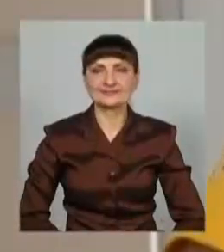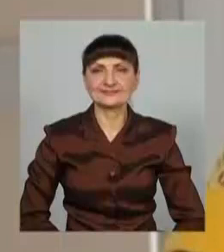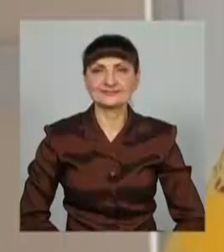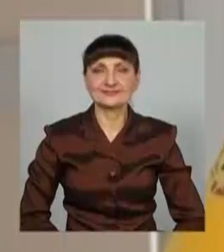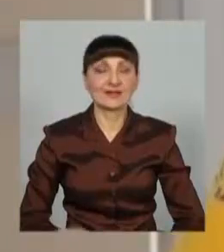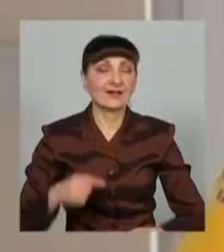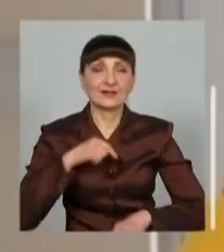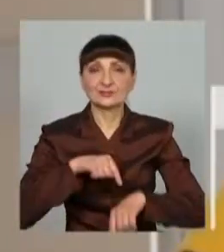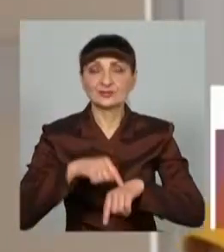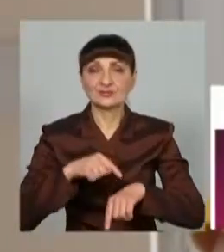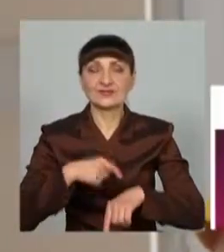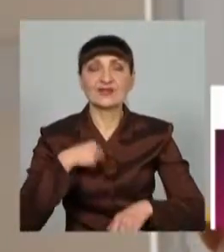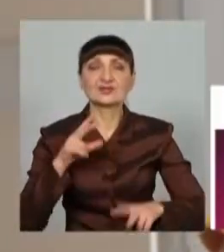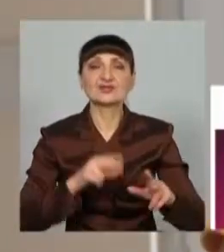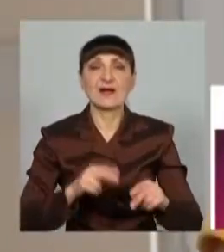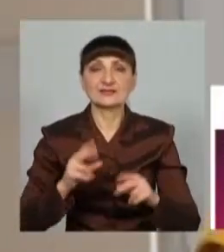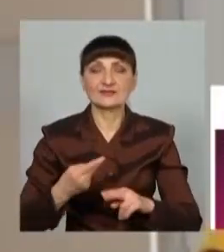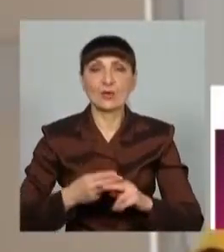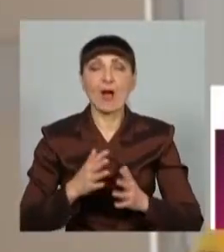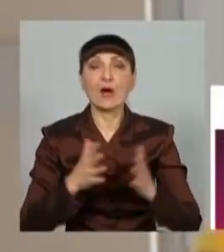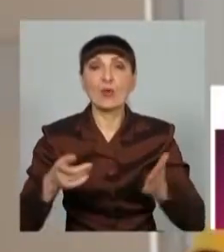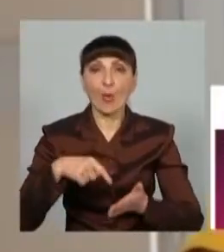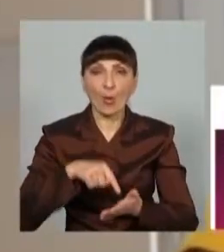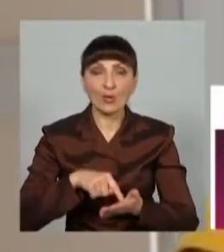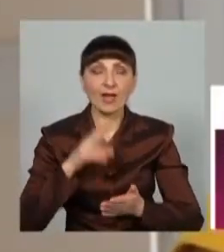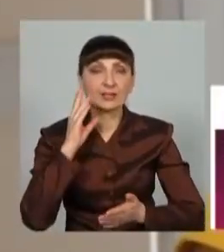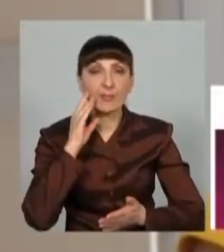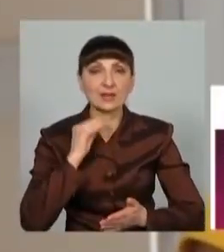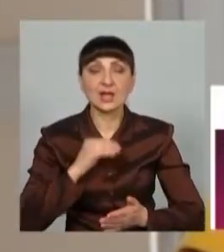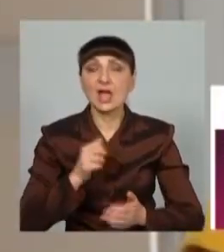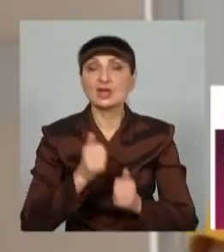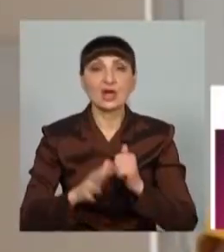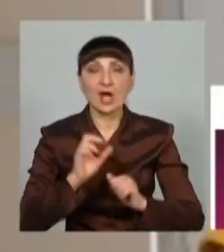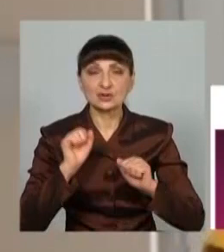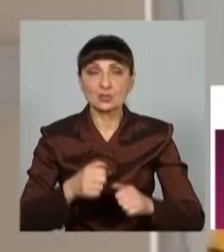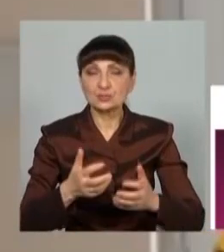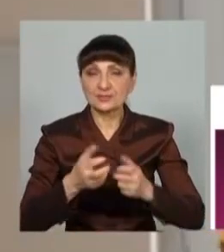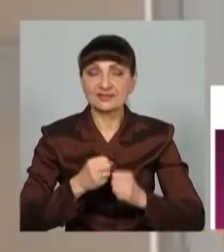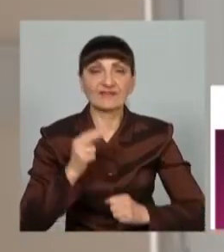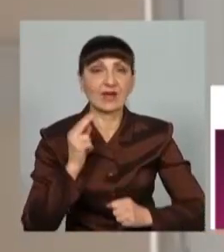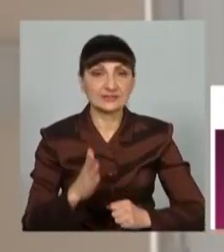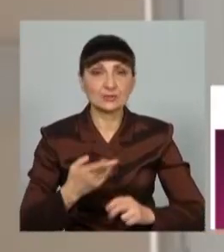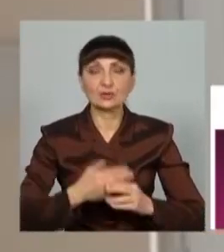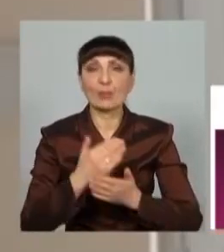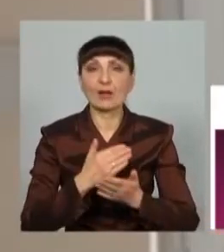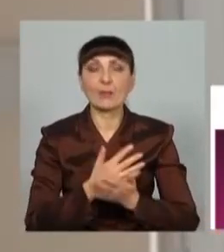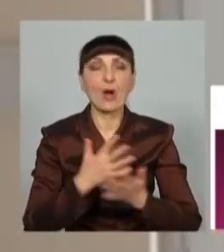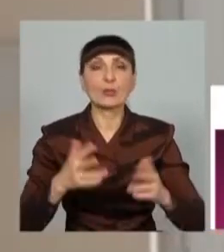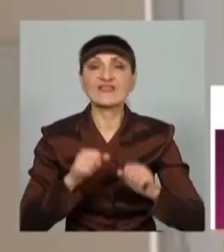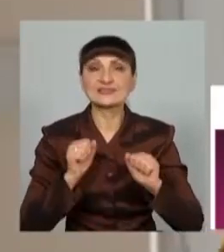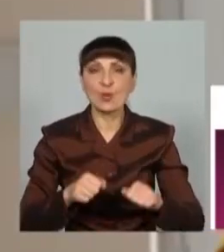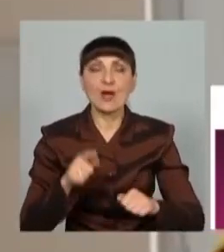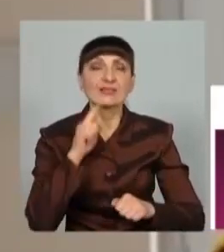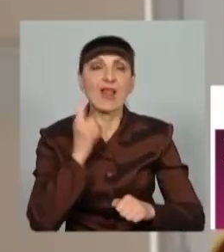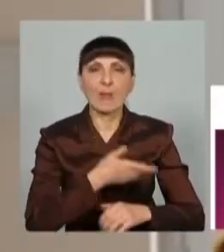Не описать словами, как я счастлива. В таком огромном мегаполисе, как Алматы, не каждый сможет приобрести квартиру. Эта программа – огромная возможность